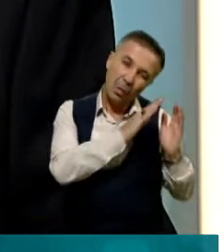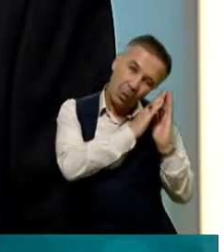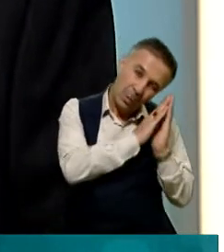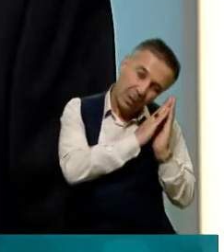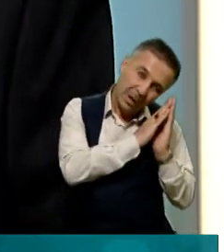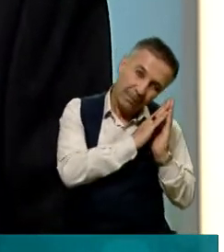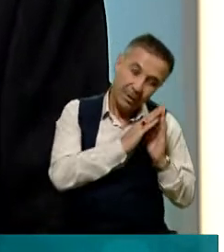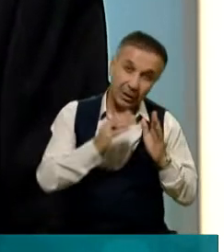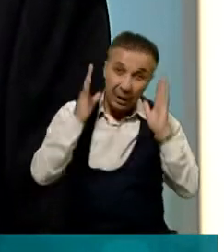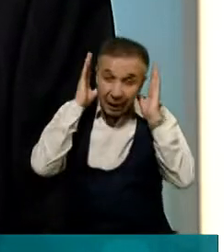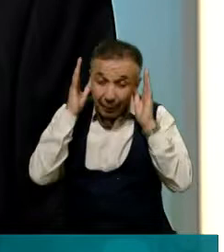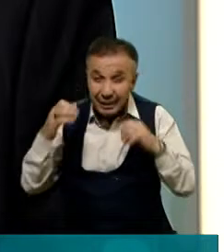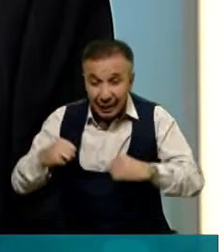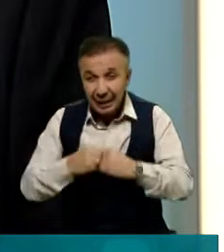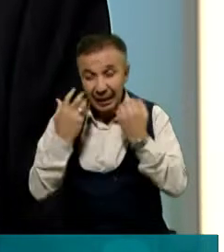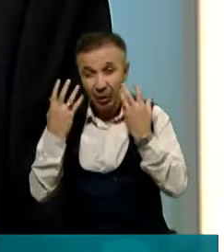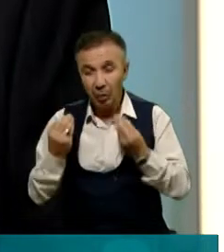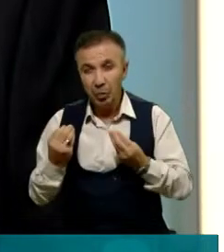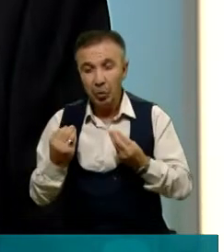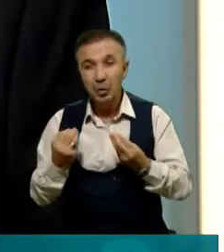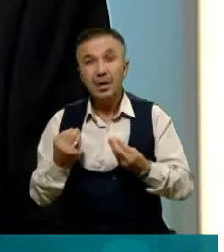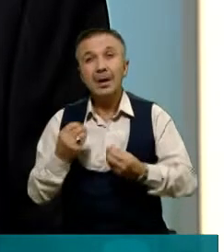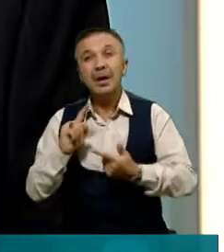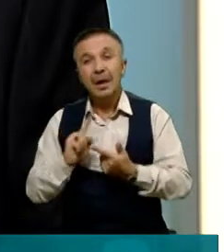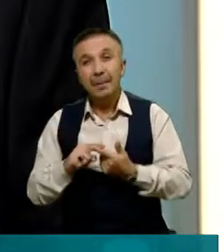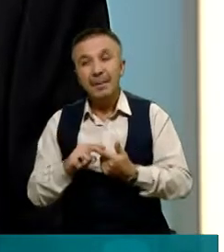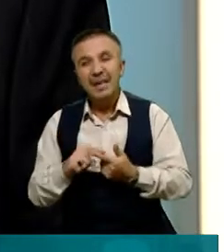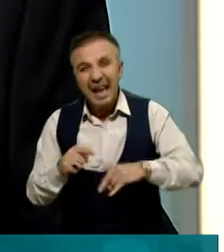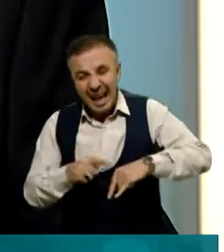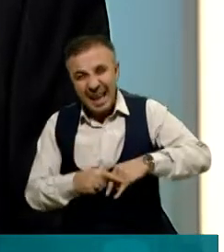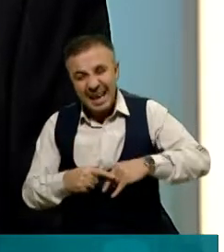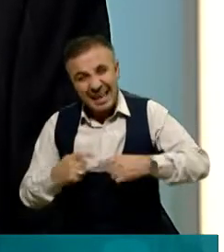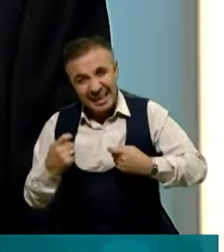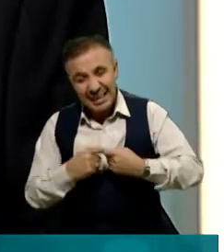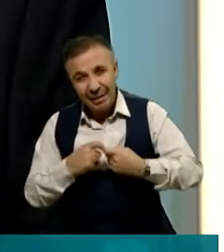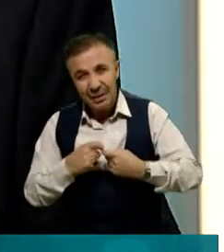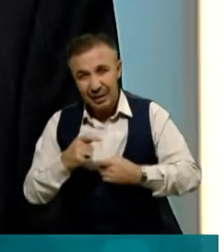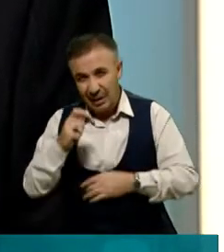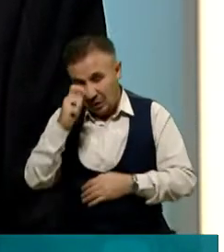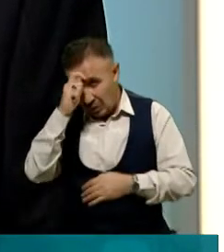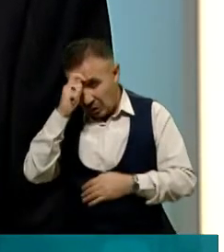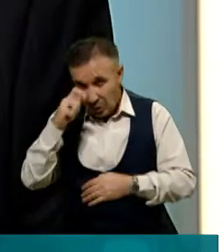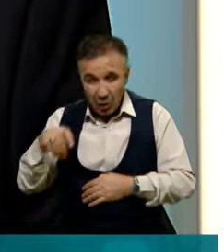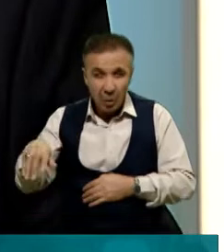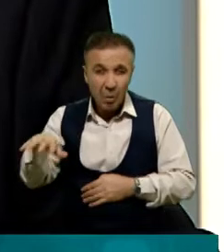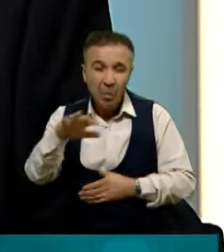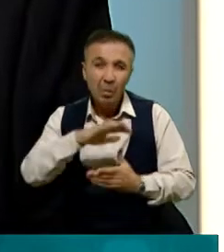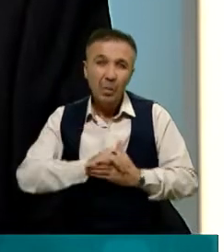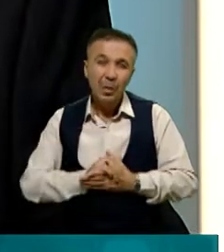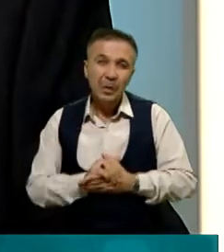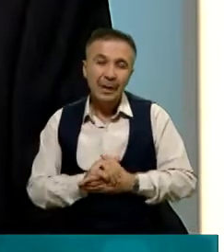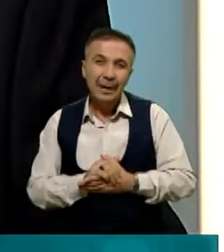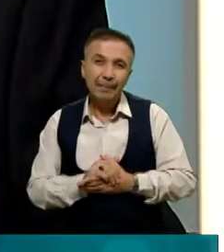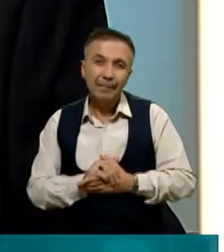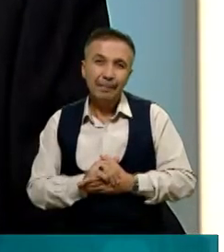kalması bir daha Yanılmıyorsam herhalde Hendek Savaşı'nda ışıkların veyahutta olacak böyle